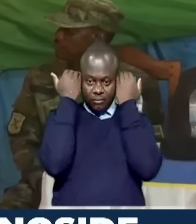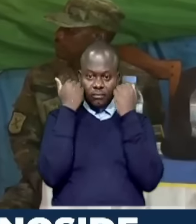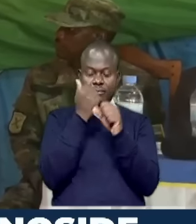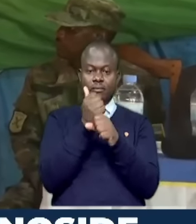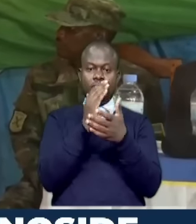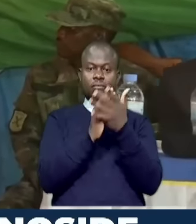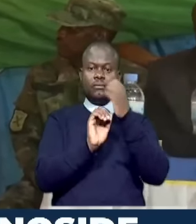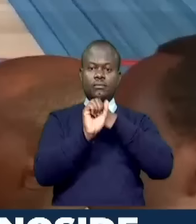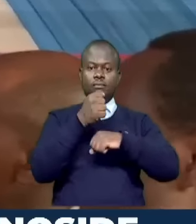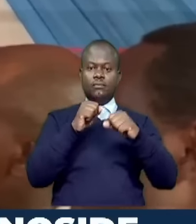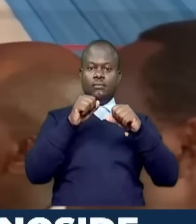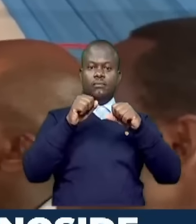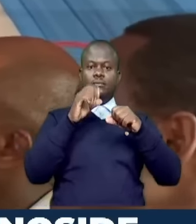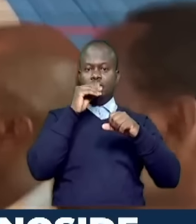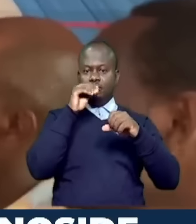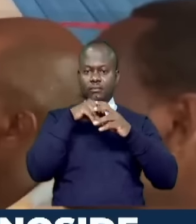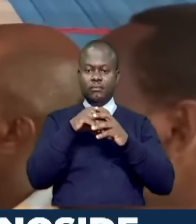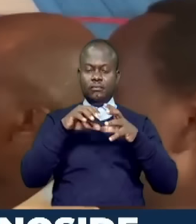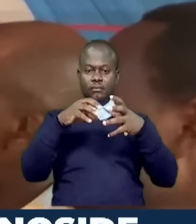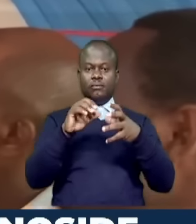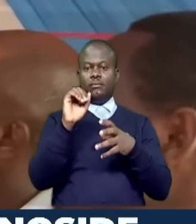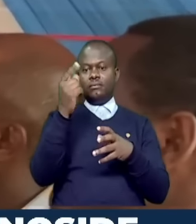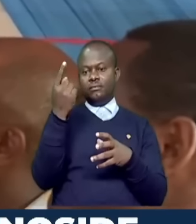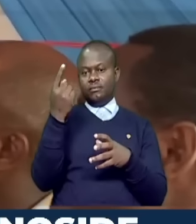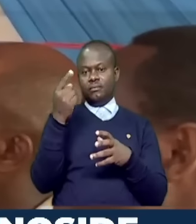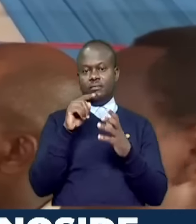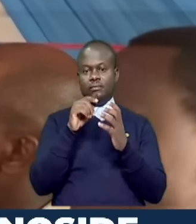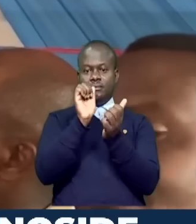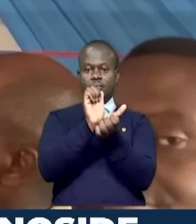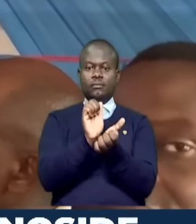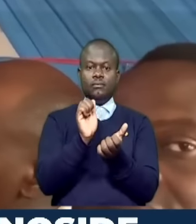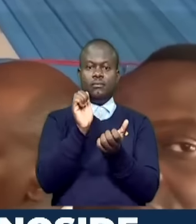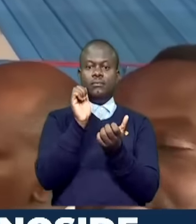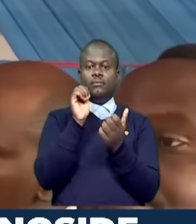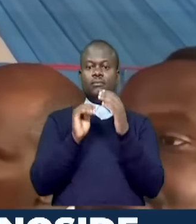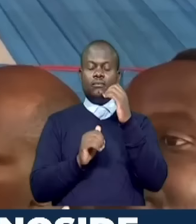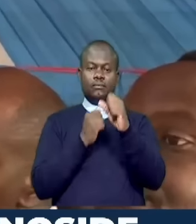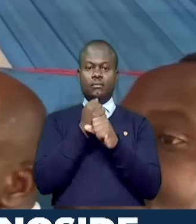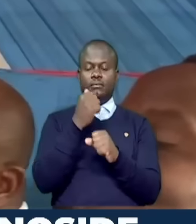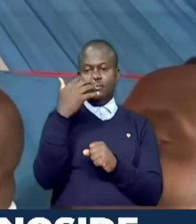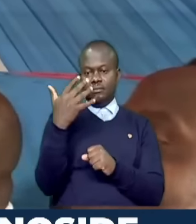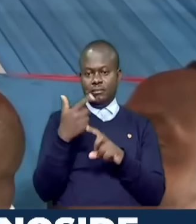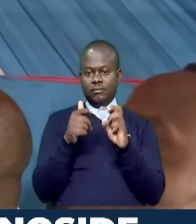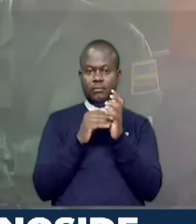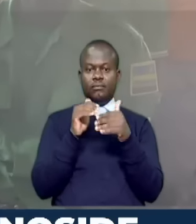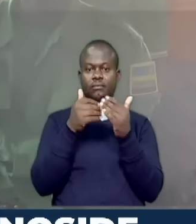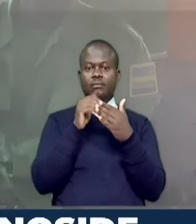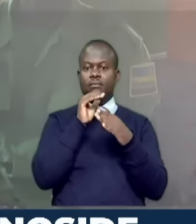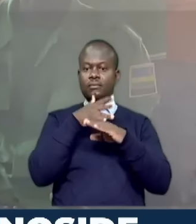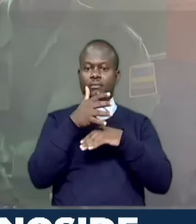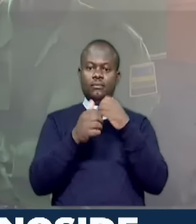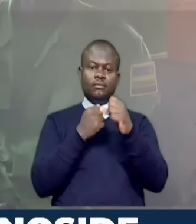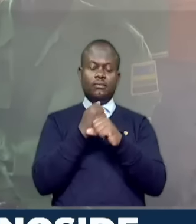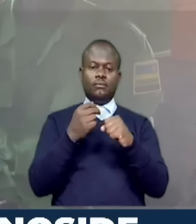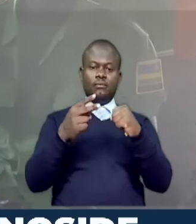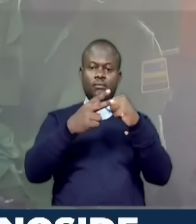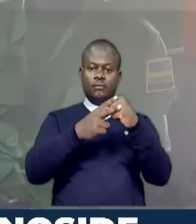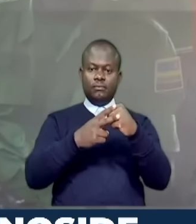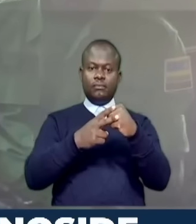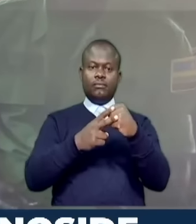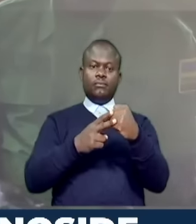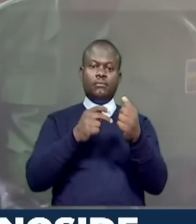bikorwa bivugwa mu gika cya mbere cy'iyo ngingo ahanishwa igifungo kitari munsi y'imyaka itanu ariko kitarenze imyaka irindwi